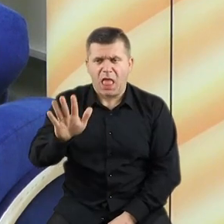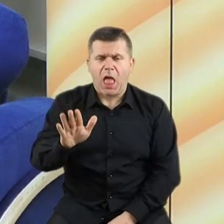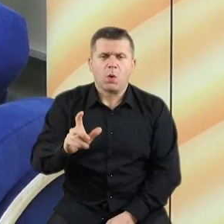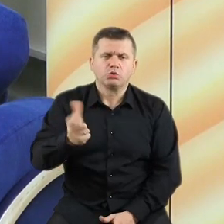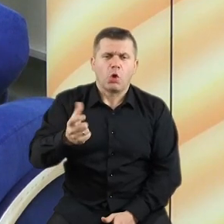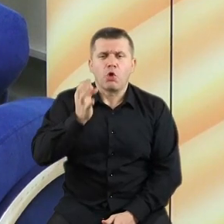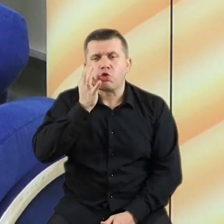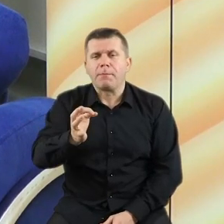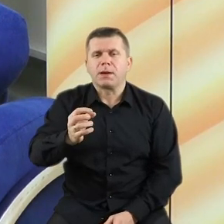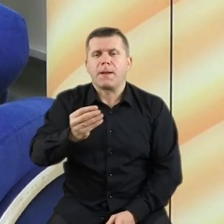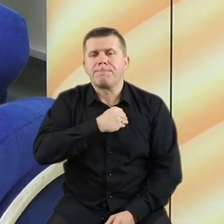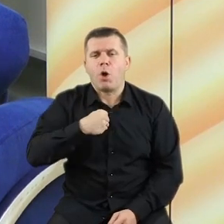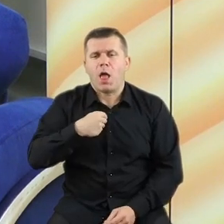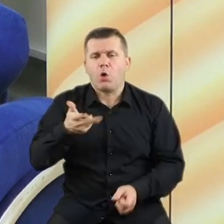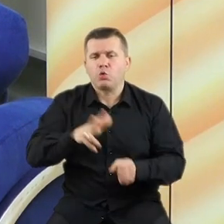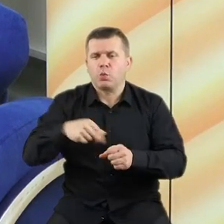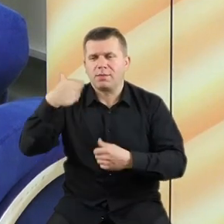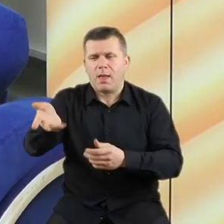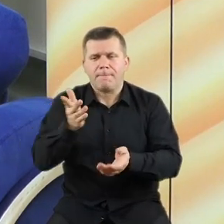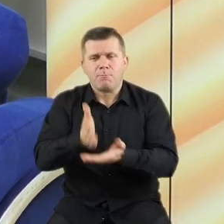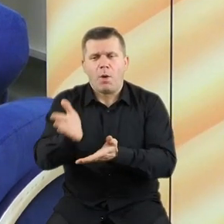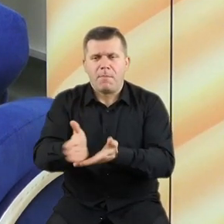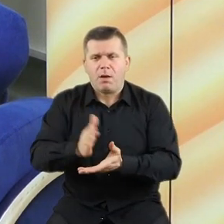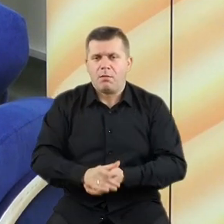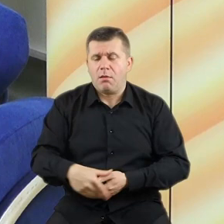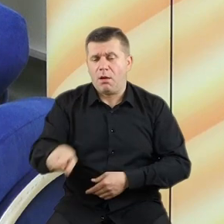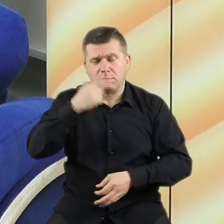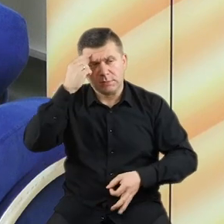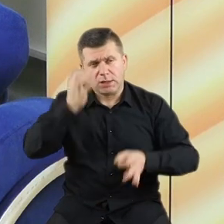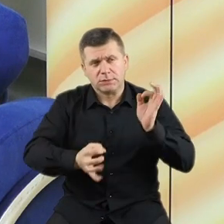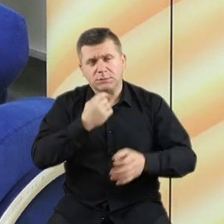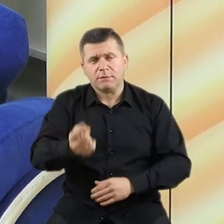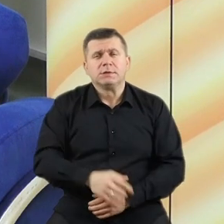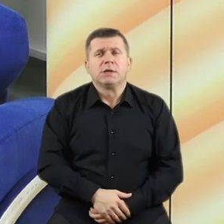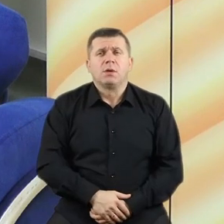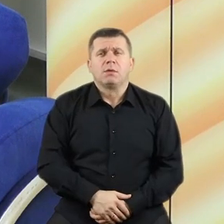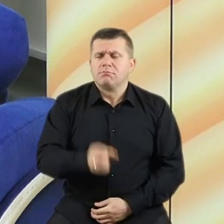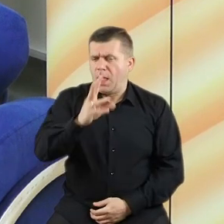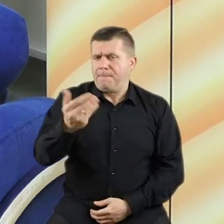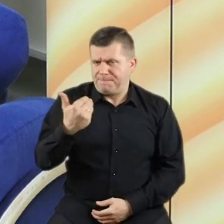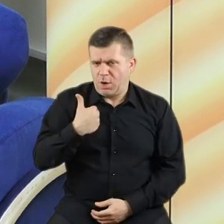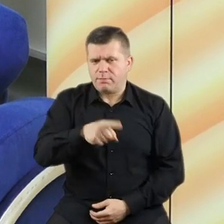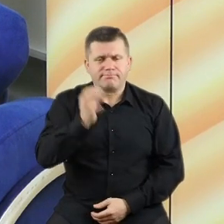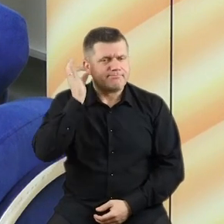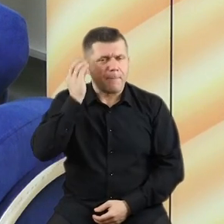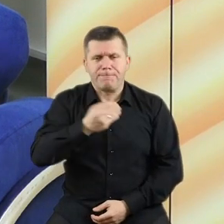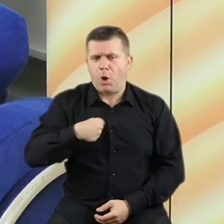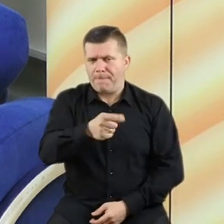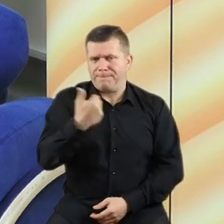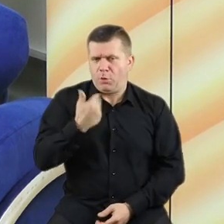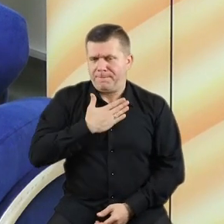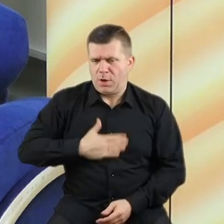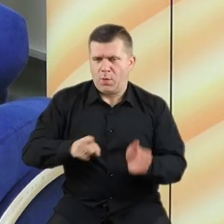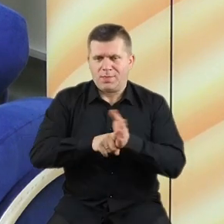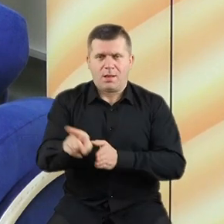nie miała jakichś dobrych Polaków, którzy by im pomagali. A ona mówi, że po zastanowieniu się powiedziała, że owszem, była taka Polka, która była